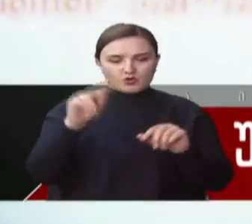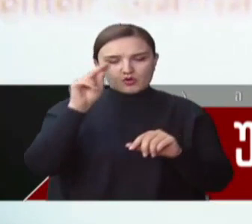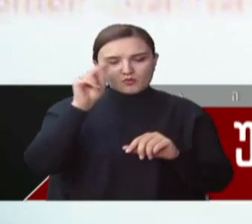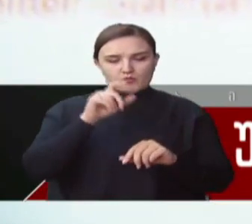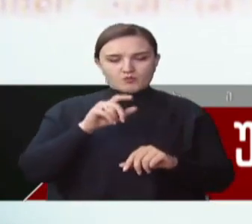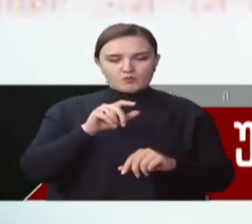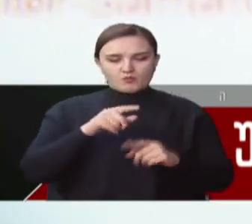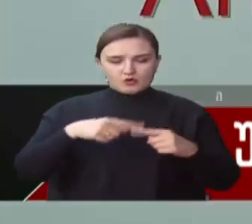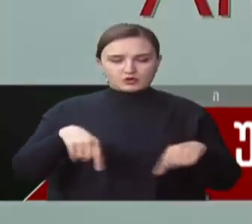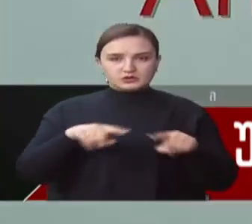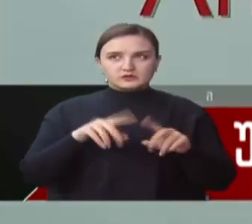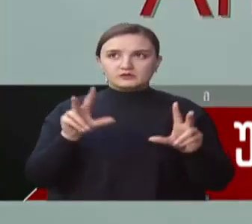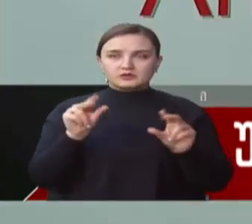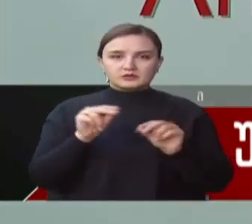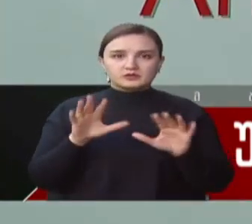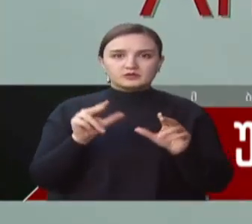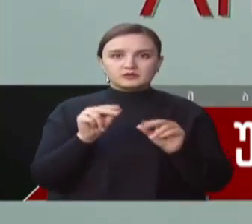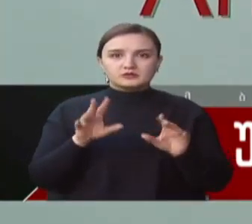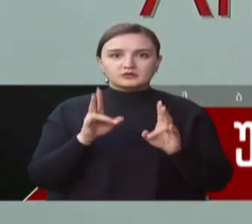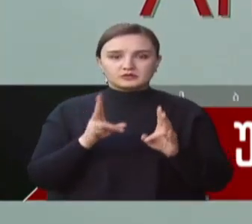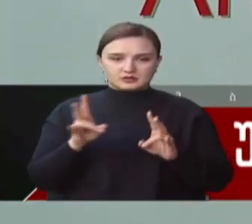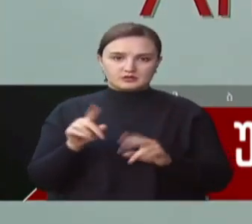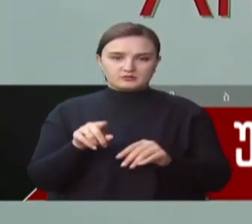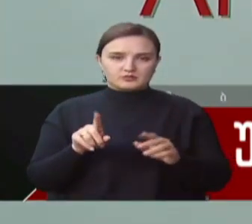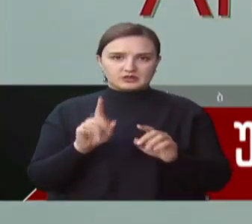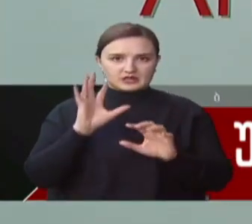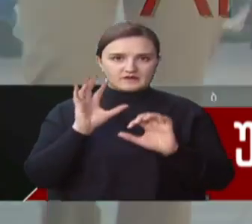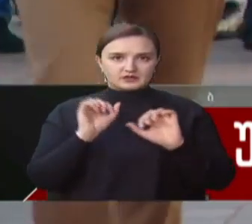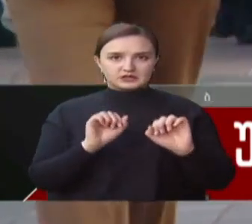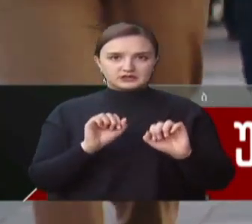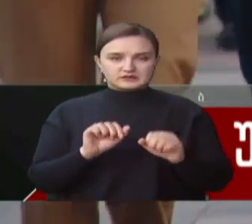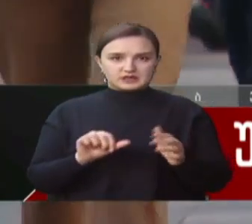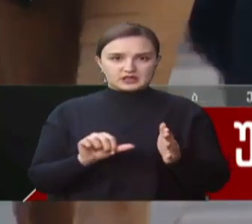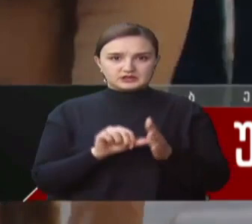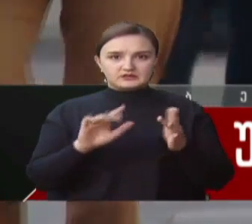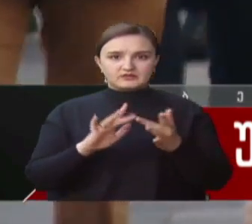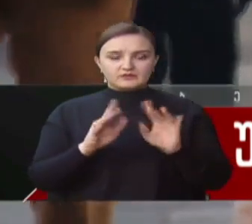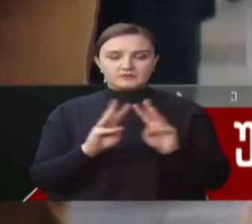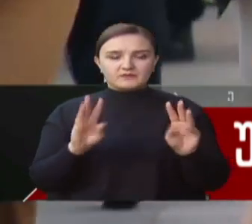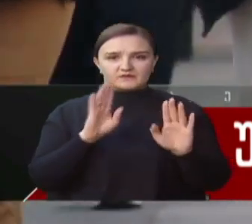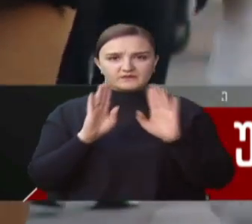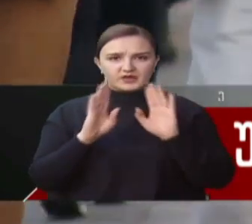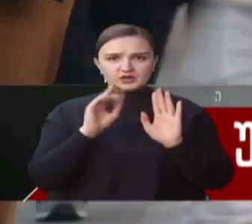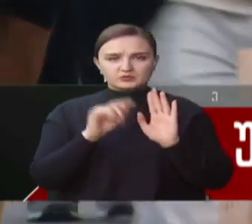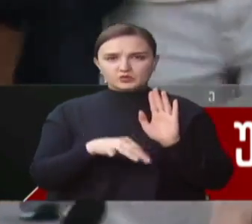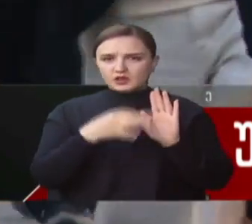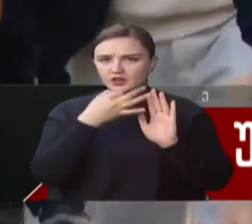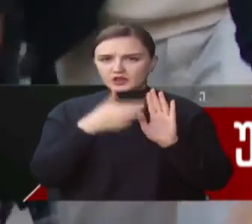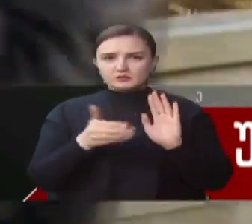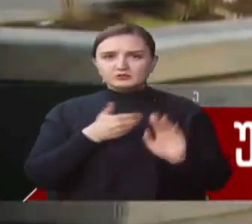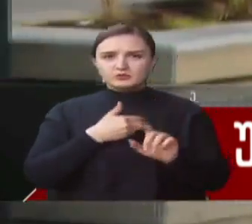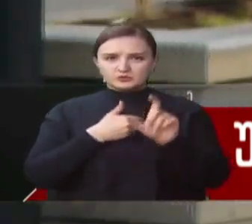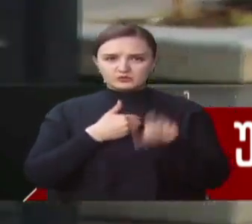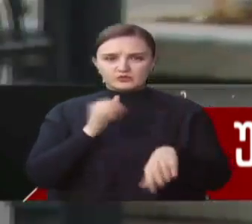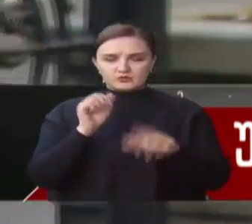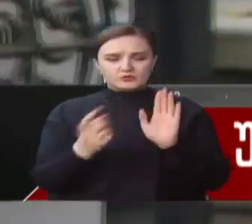პერსონალს სხვადასხვა სტიქიური უბედურებისგან თავდაცვას ასწავლის. ორგანიზაციის საიტსა და Facebook გვერდზე ნებისმიერ მსურველს